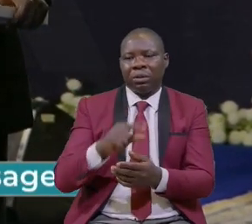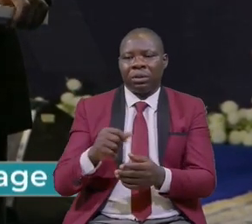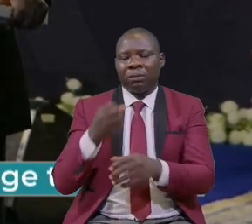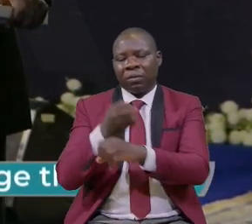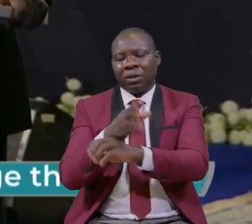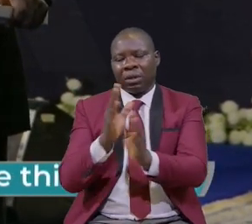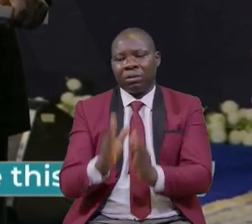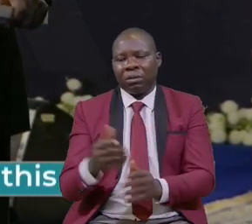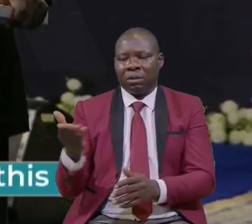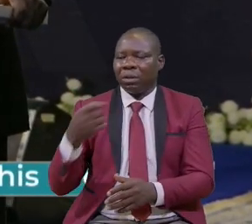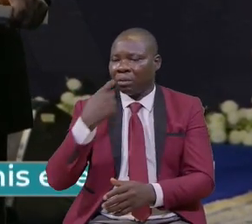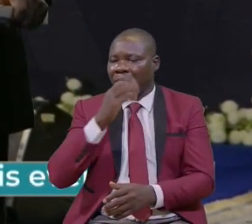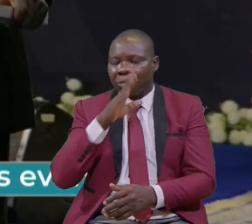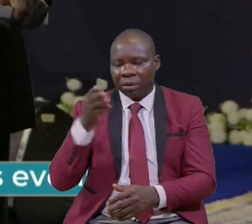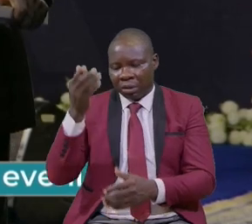pour